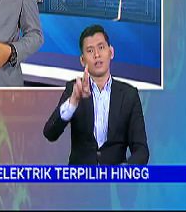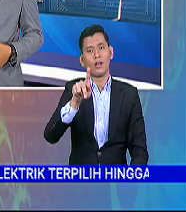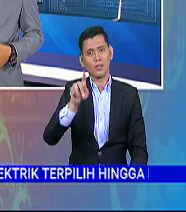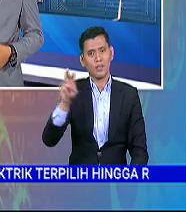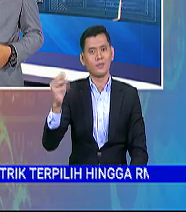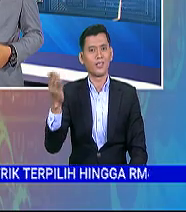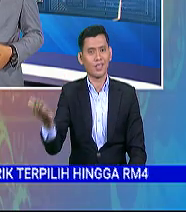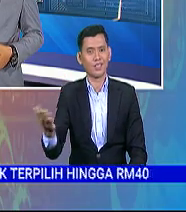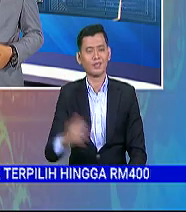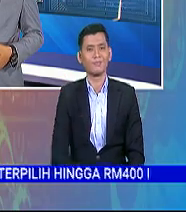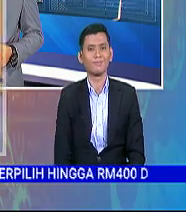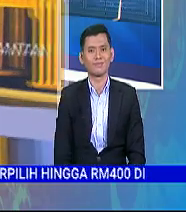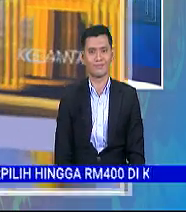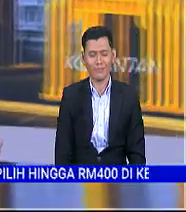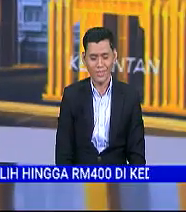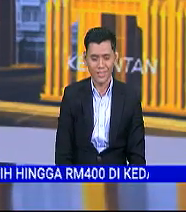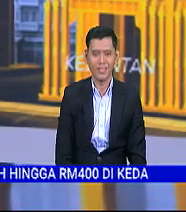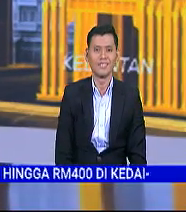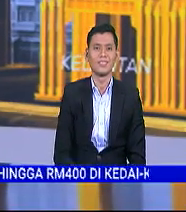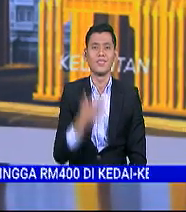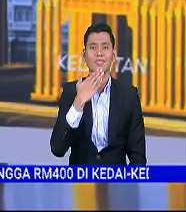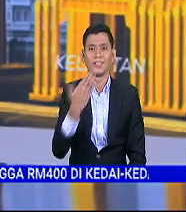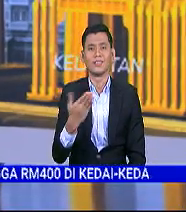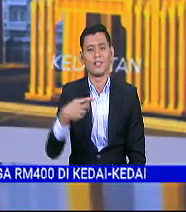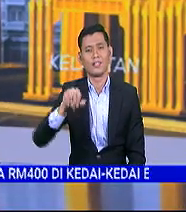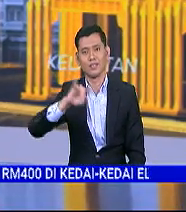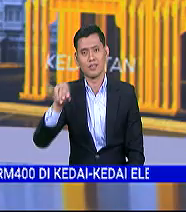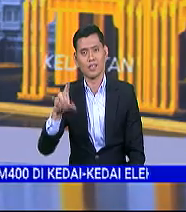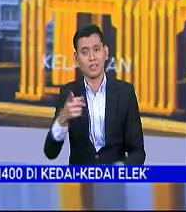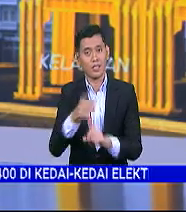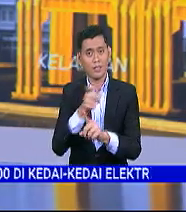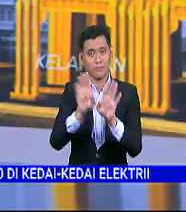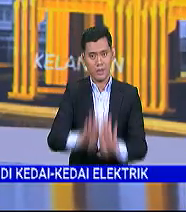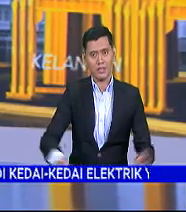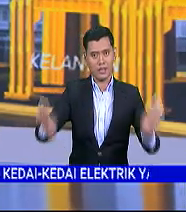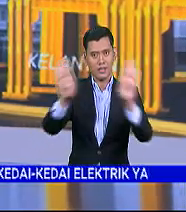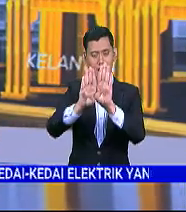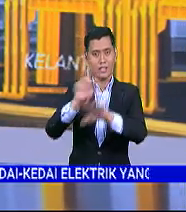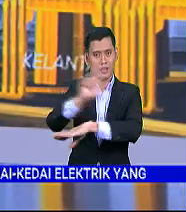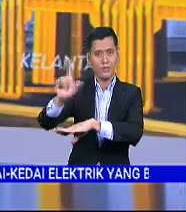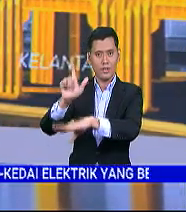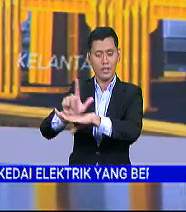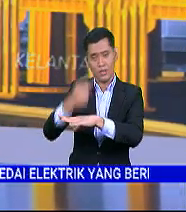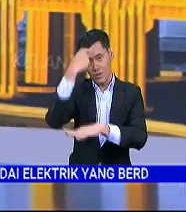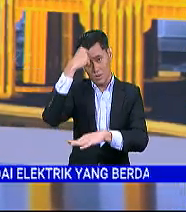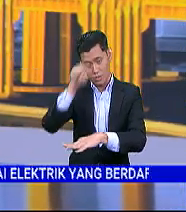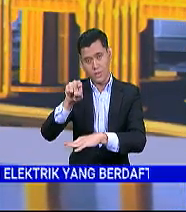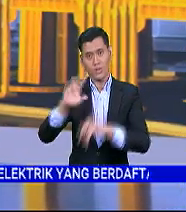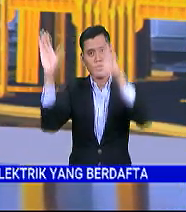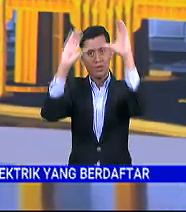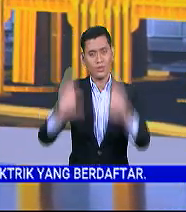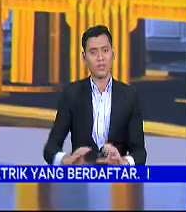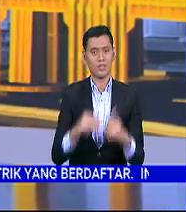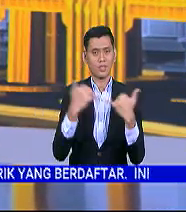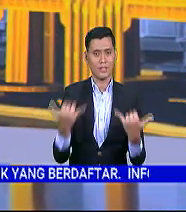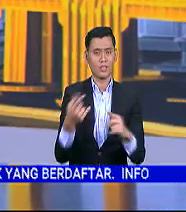Puri. Silakan. Baik, terima kasih Harji, langsung dari Labuan. Baik, untuk perkembangan cuaca